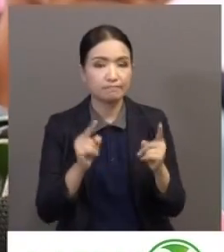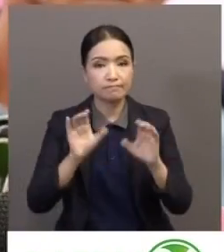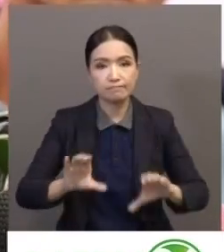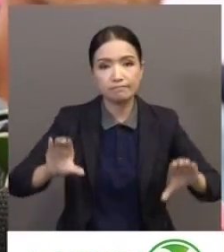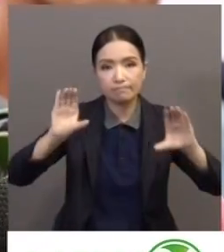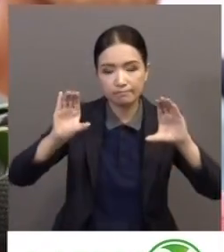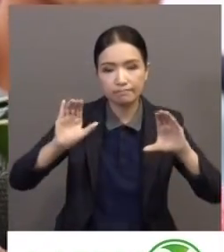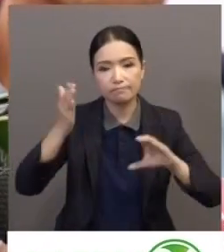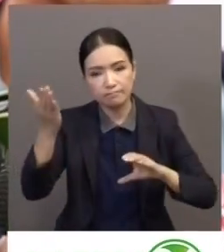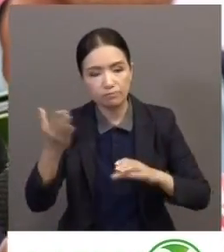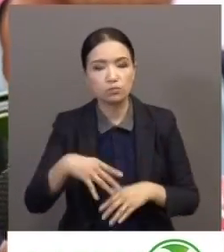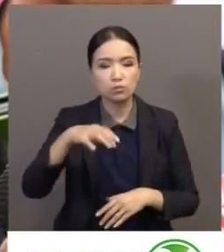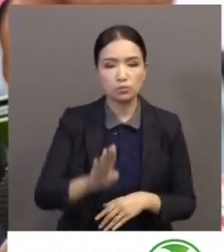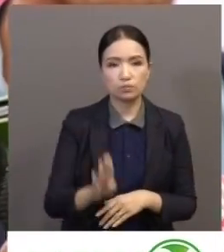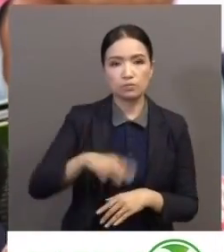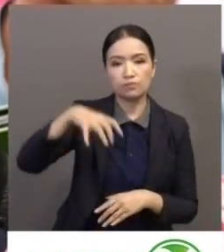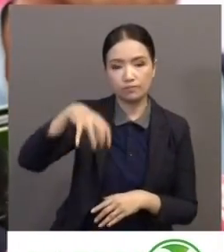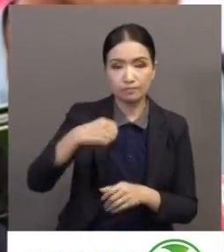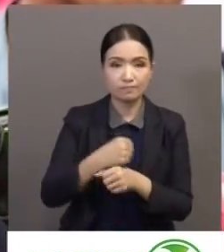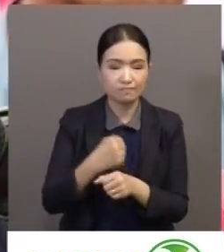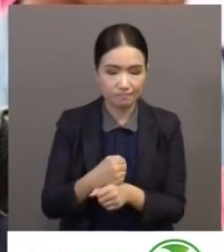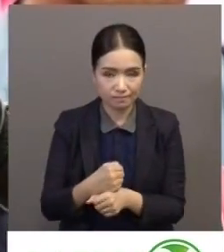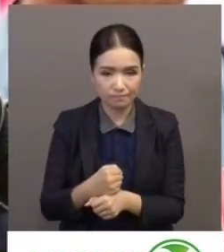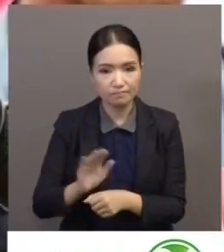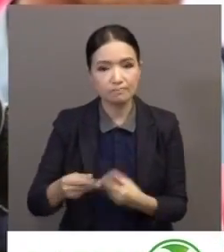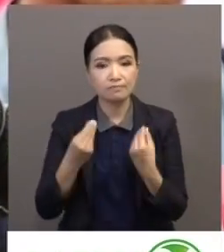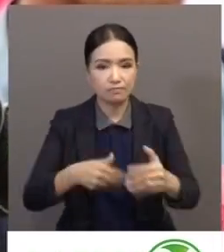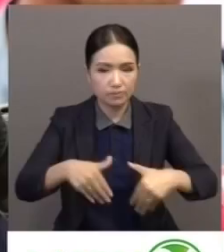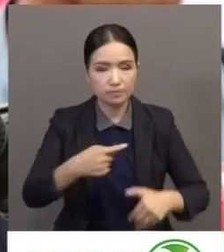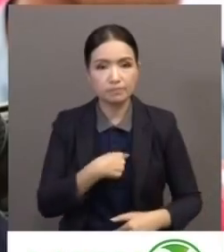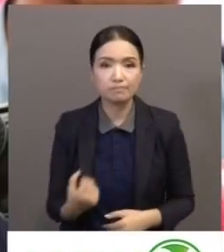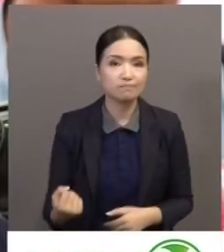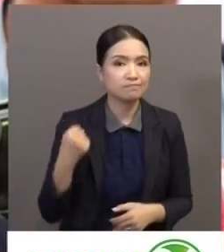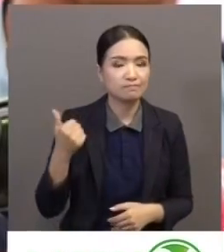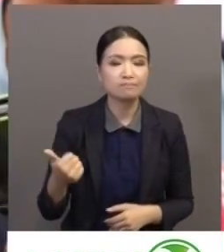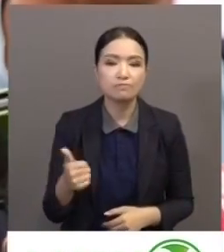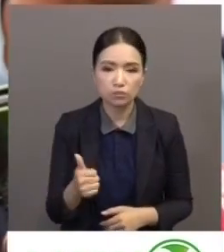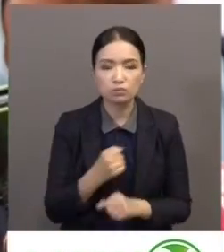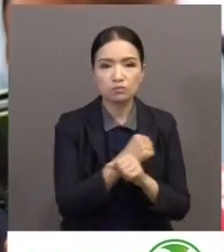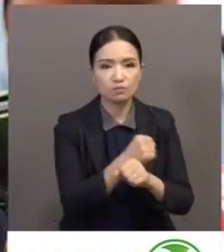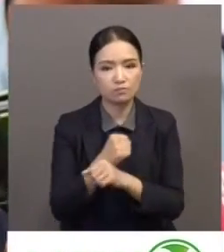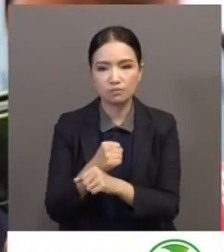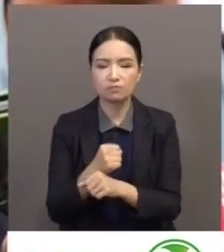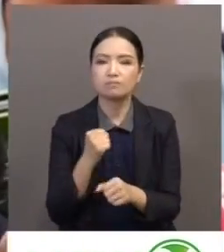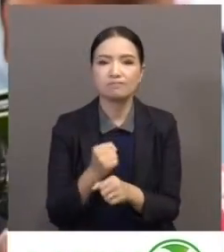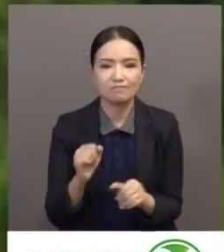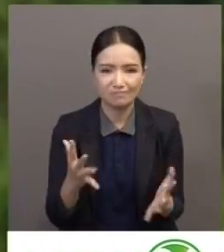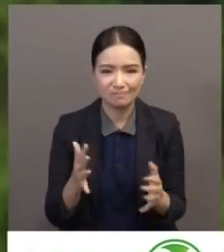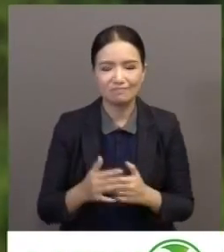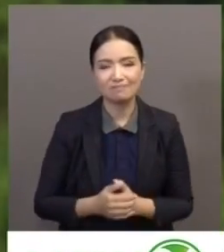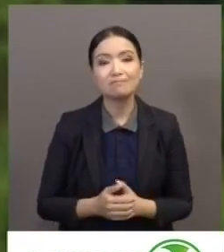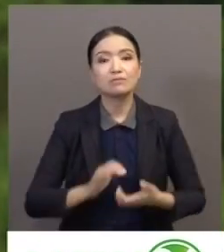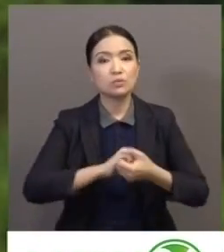าลและผู้ประกอบการเขาเนี่ยจะสร้างให้ประชาชนเขามีความมั่นใจได้แล้วก็ไม่ค่อยมีการต่อต้านในเรื่องการพัฒนา การ